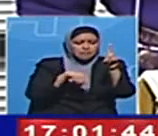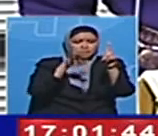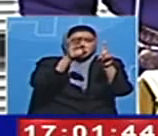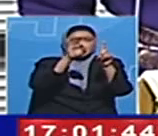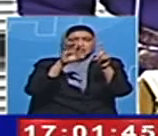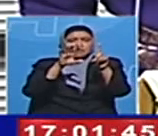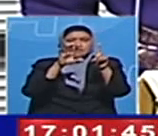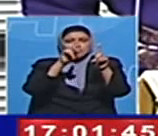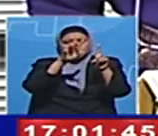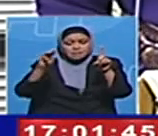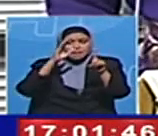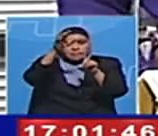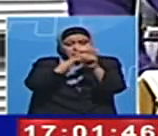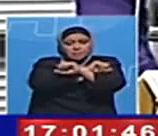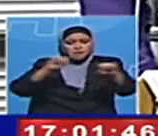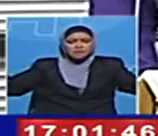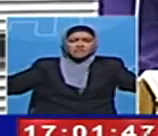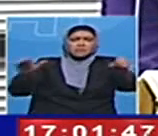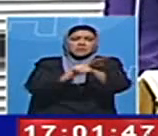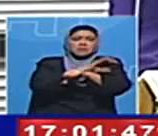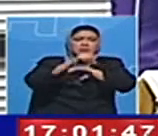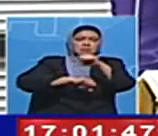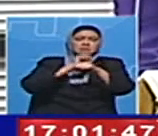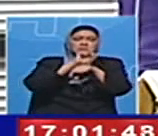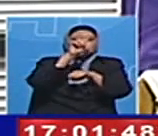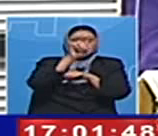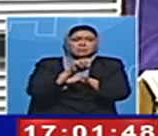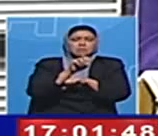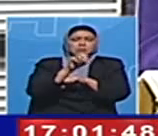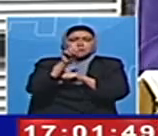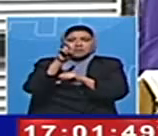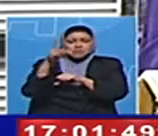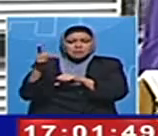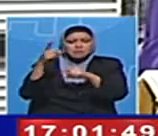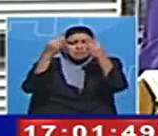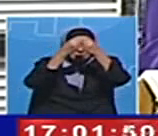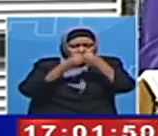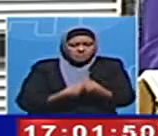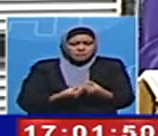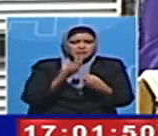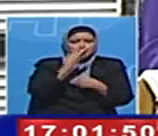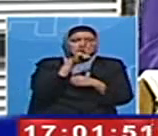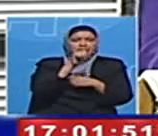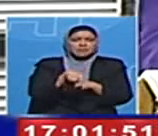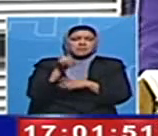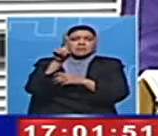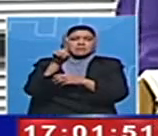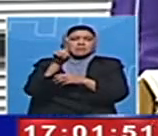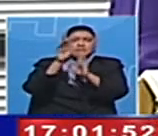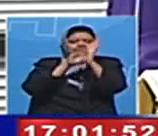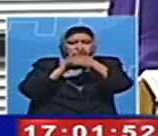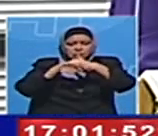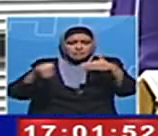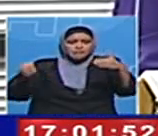sepenuhnya pada tahun 2021 dengan anggaran kos sebanyak r.1 bilion di Sabah